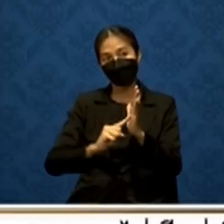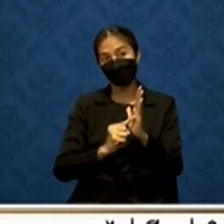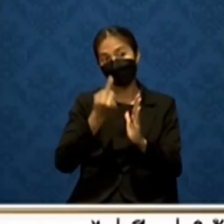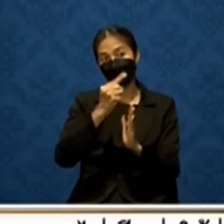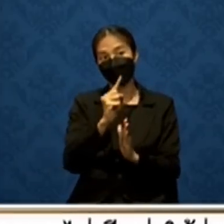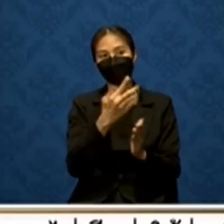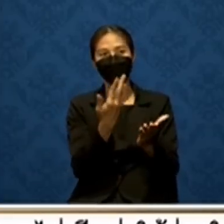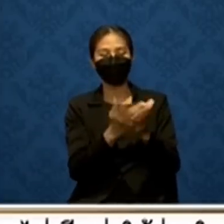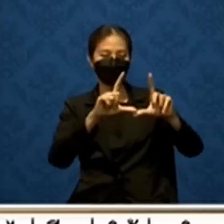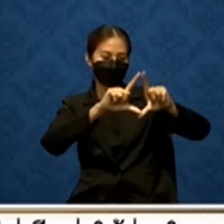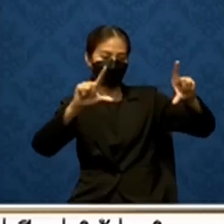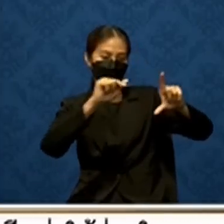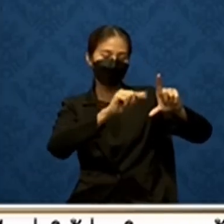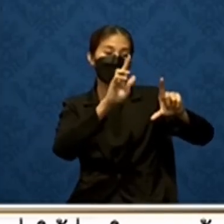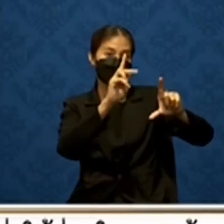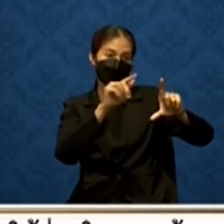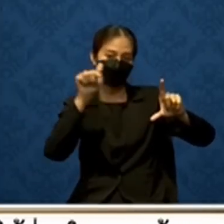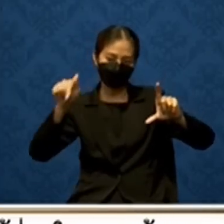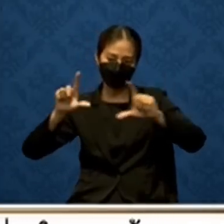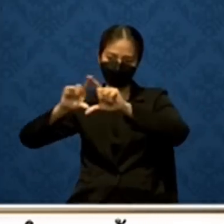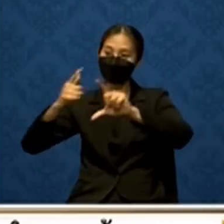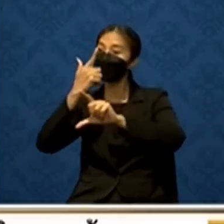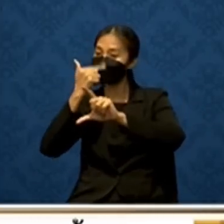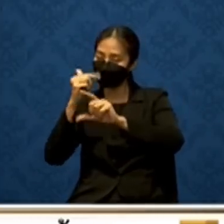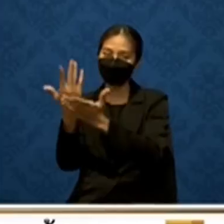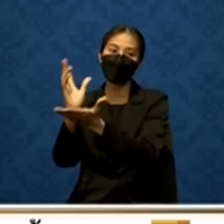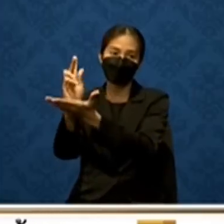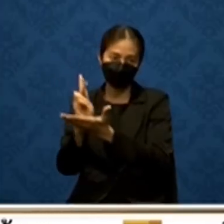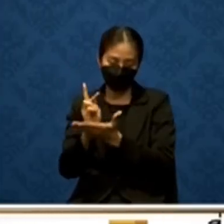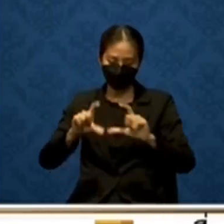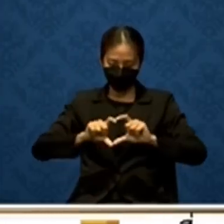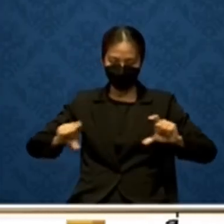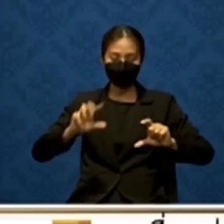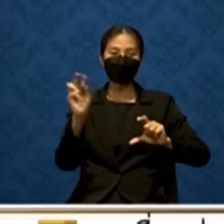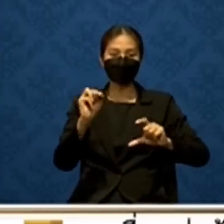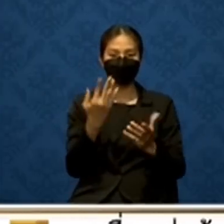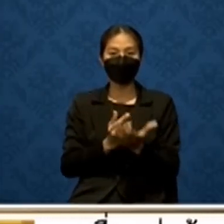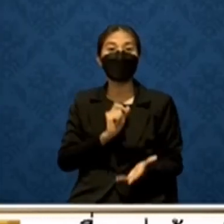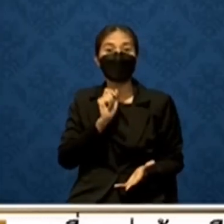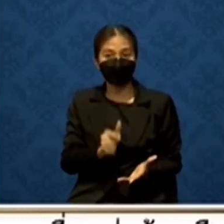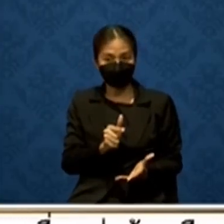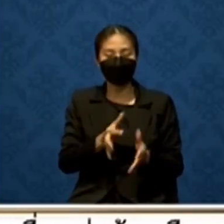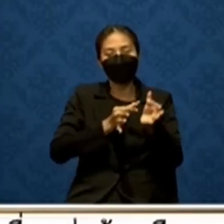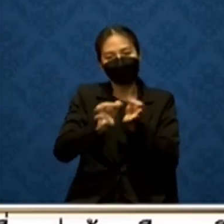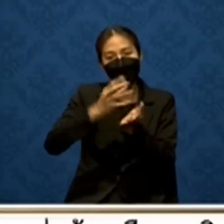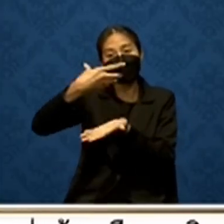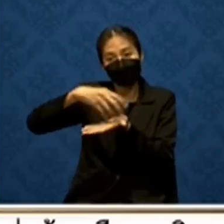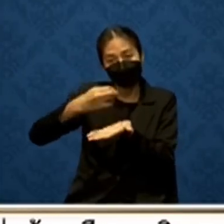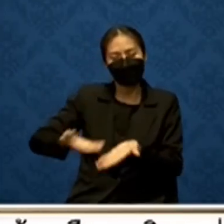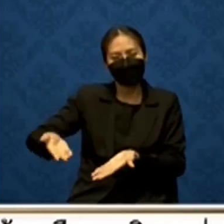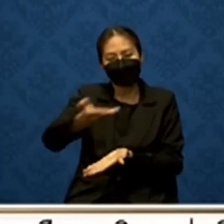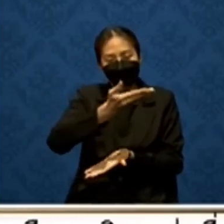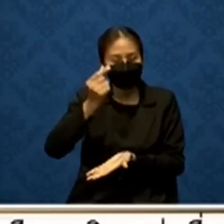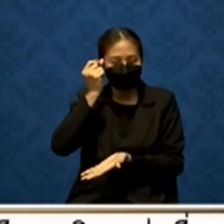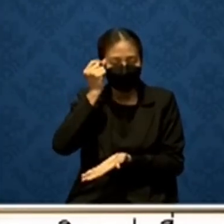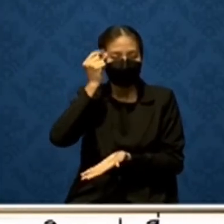ได้อยางที่ผมได้นำเสนอไปแล้วต่ด้การกู้แล้วก็ต่อดรายจ่ายกระหวังว่าพออธิบายเสรจปุ๊บ ทานประทายกพอทจะเหนภาพว่ส